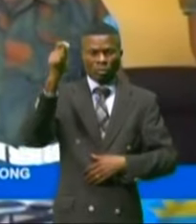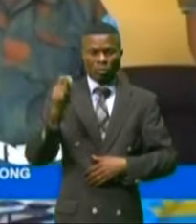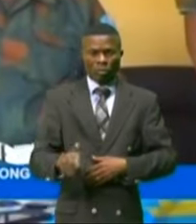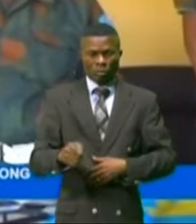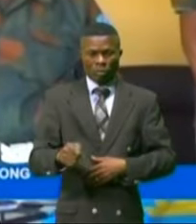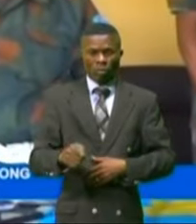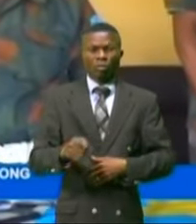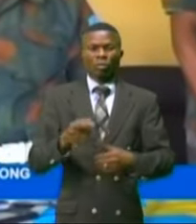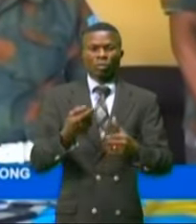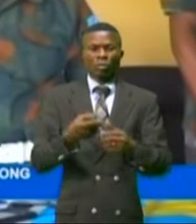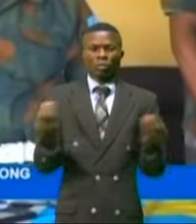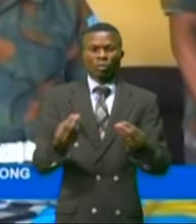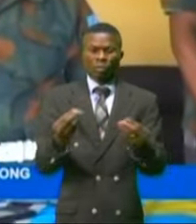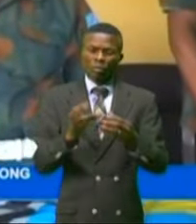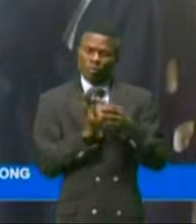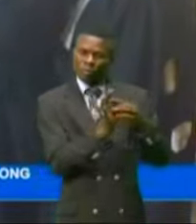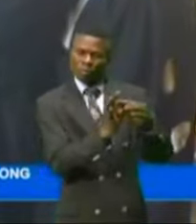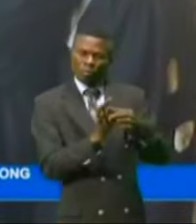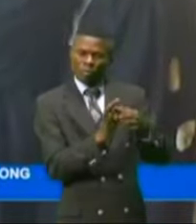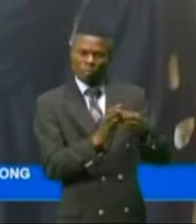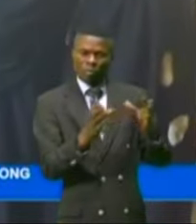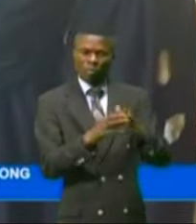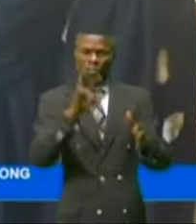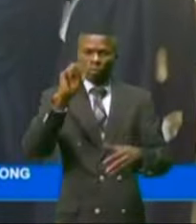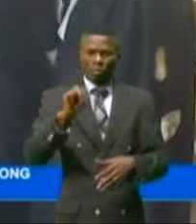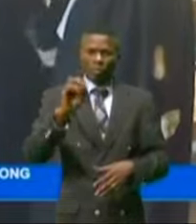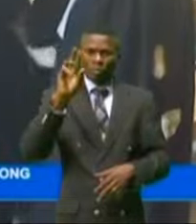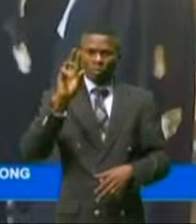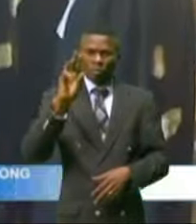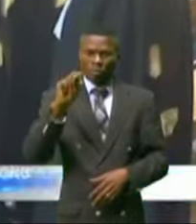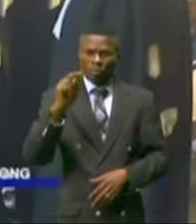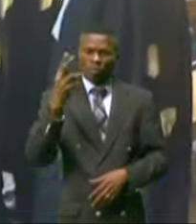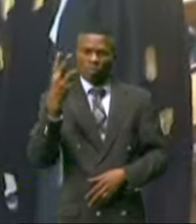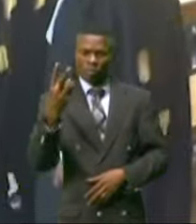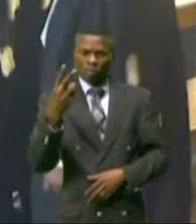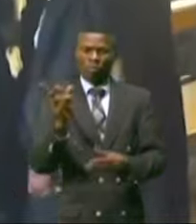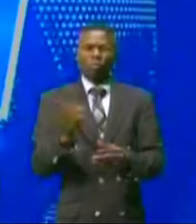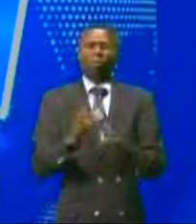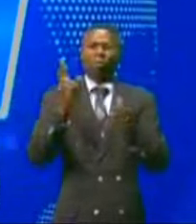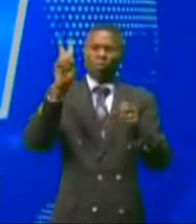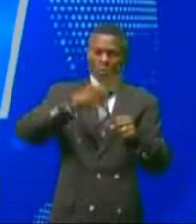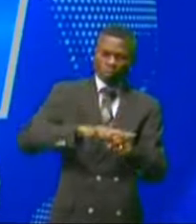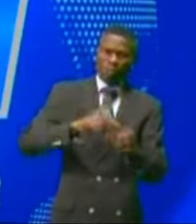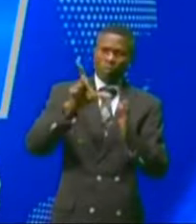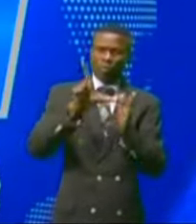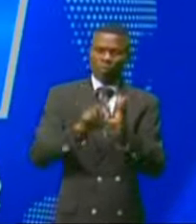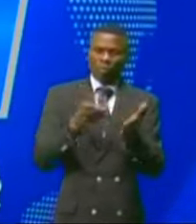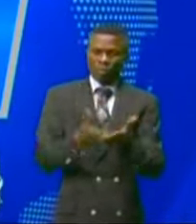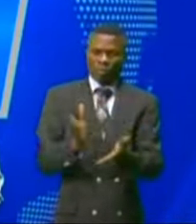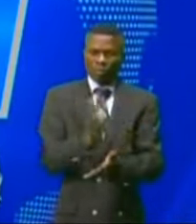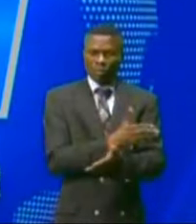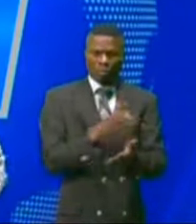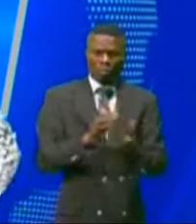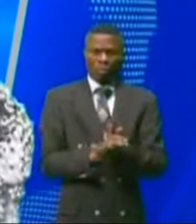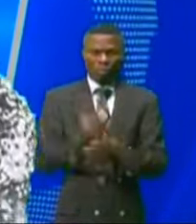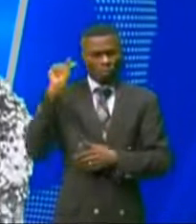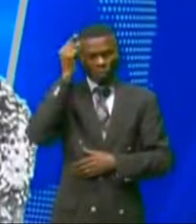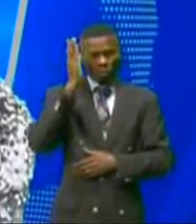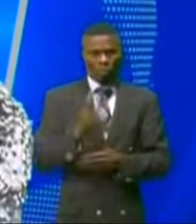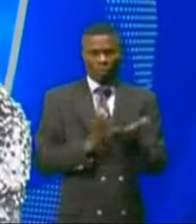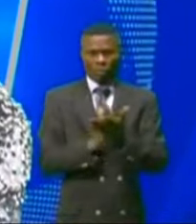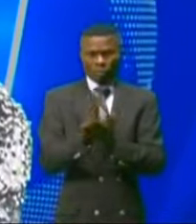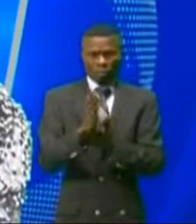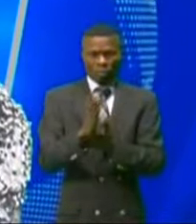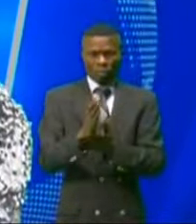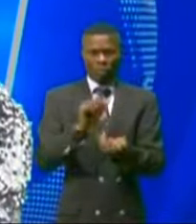entre autres pour coopération avec le M23 et violation des consignes. La gouvernance dans le